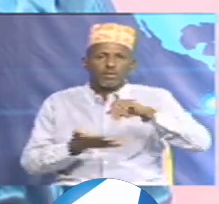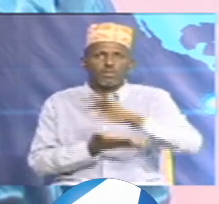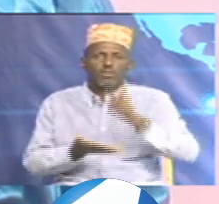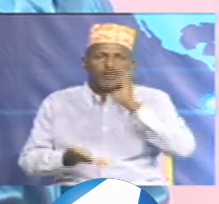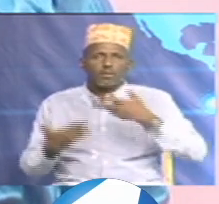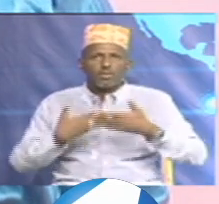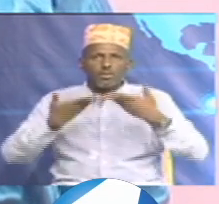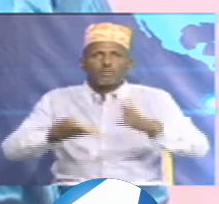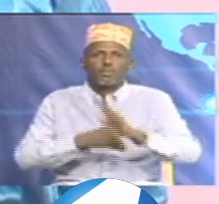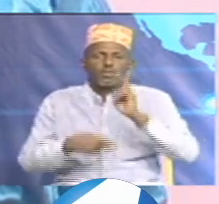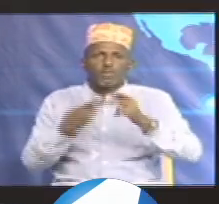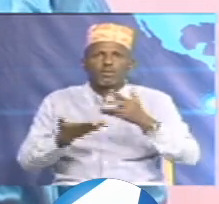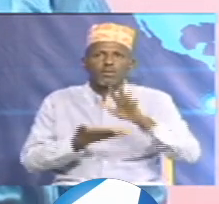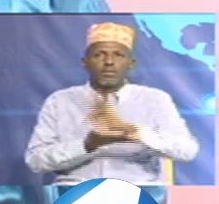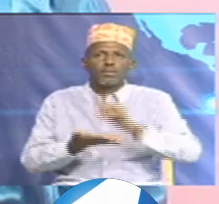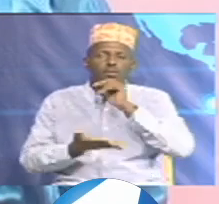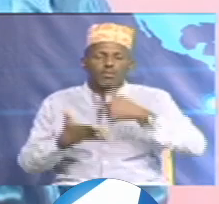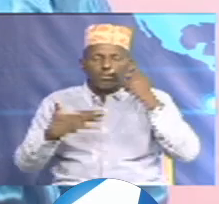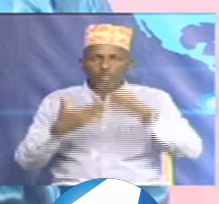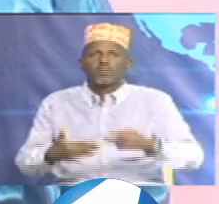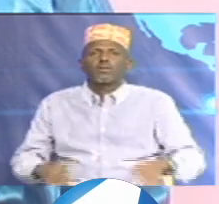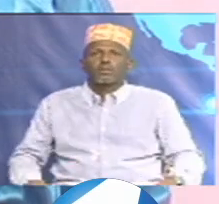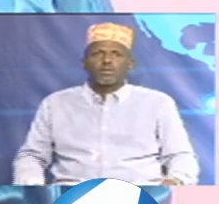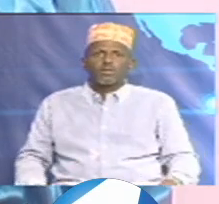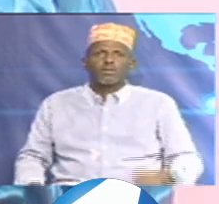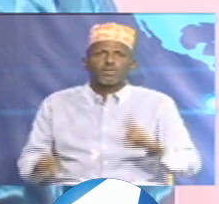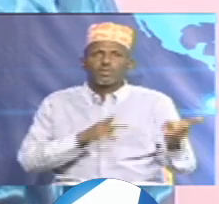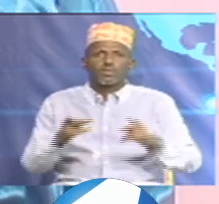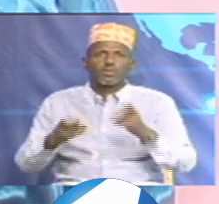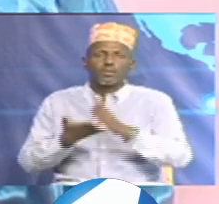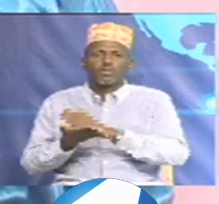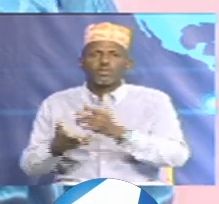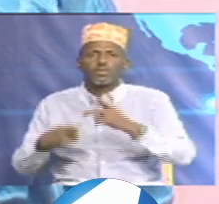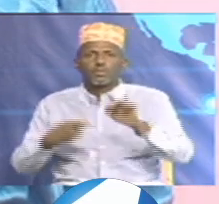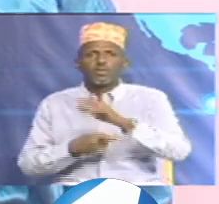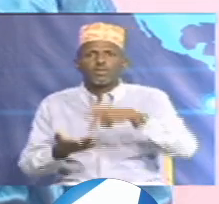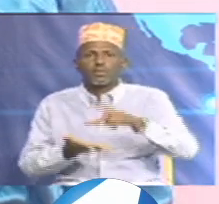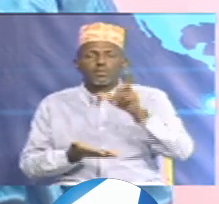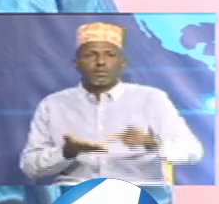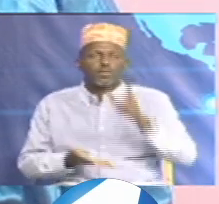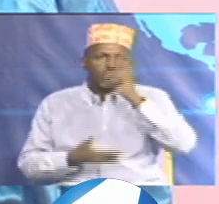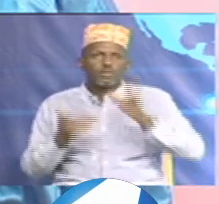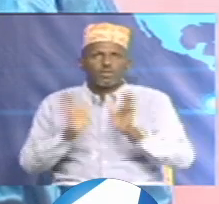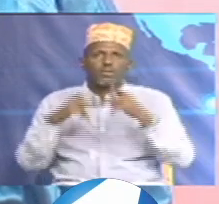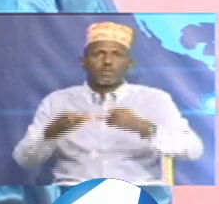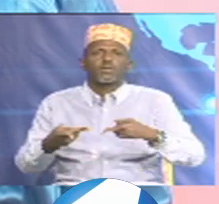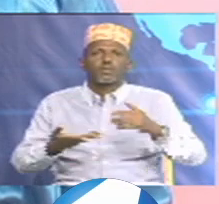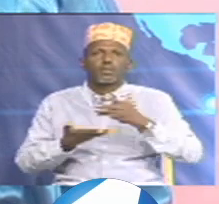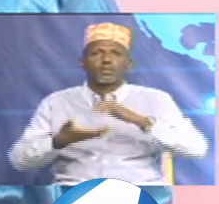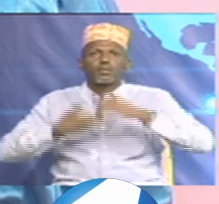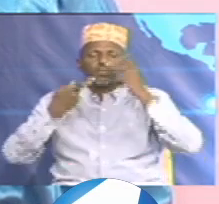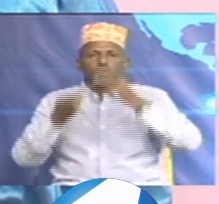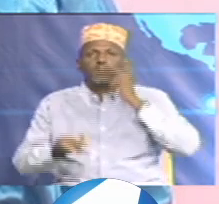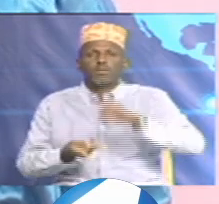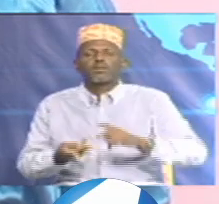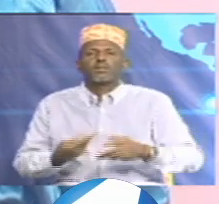vous apporter les salutations, de vous exprimer les sympathies, l'amitié